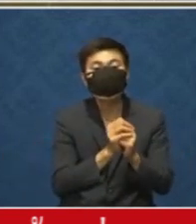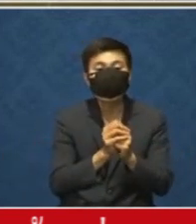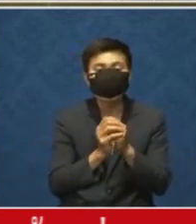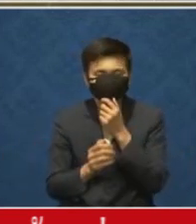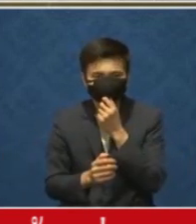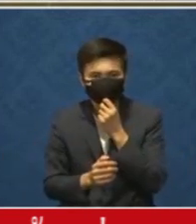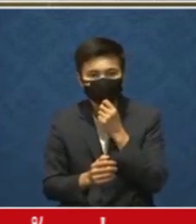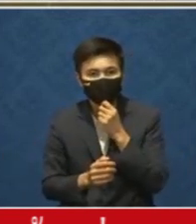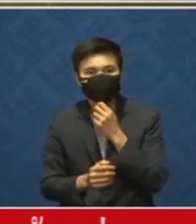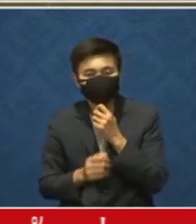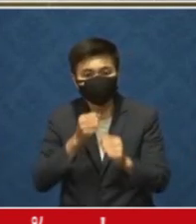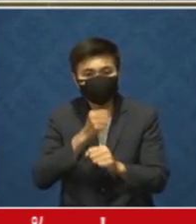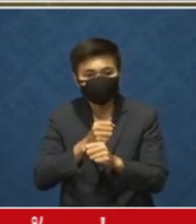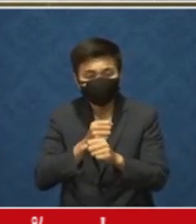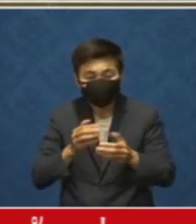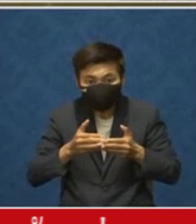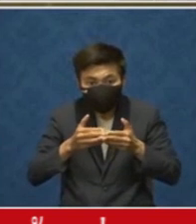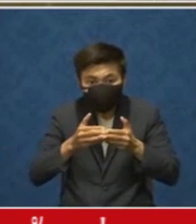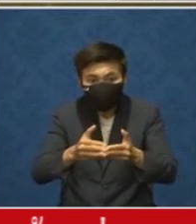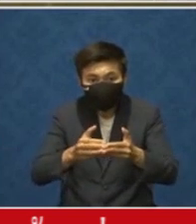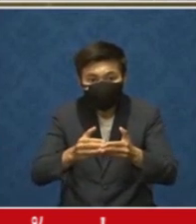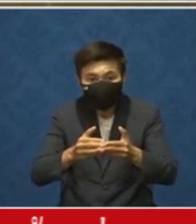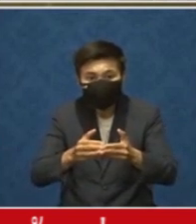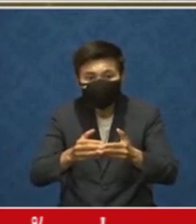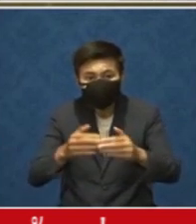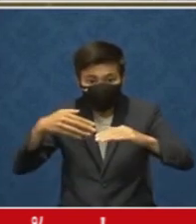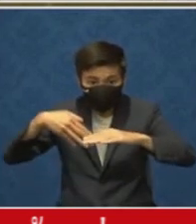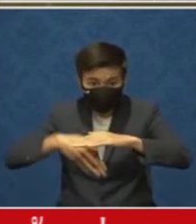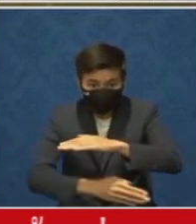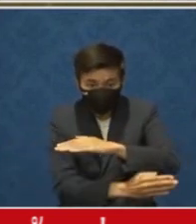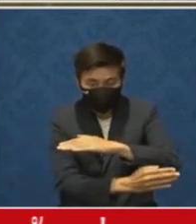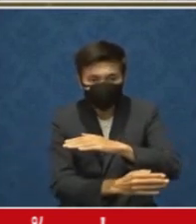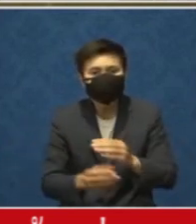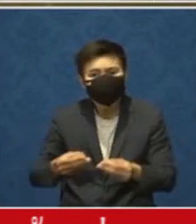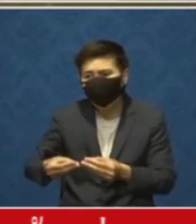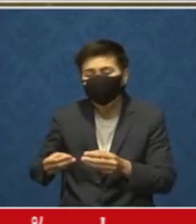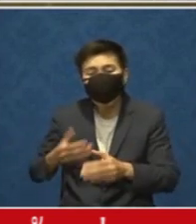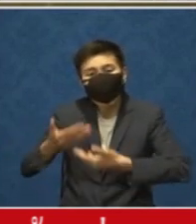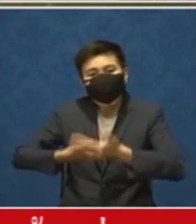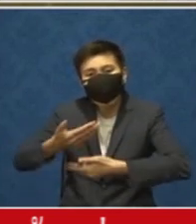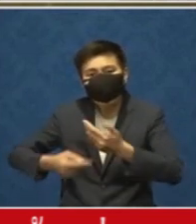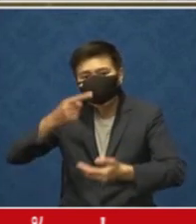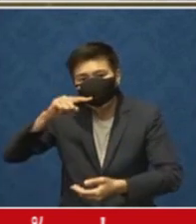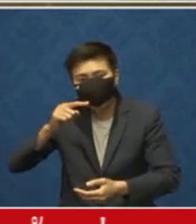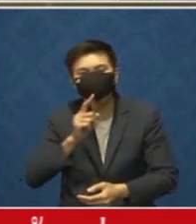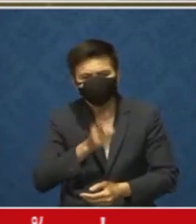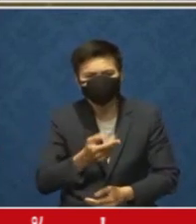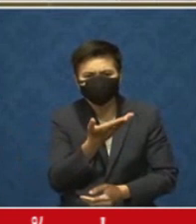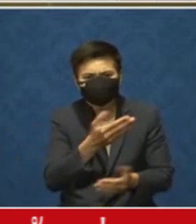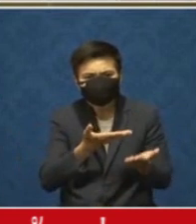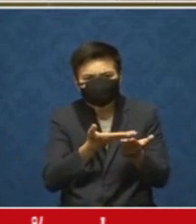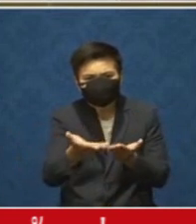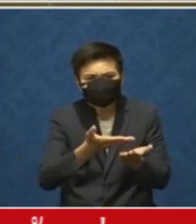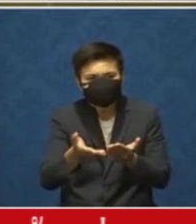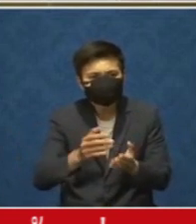ที่สร้างเรือดำน้ำให้กับกองทัพเรือไทยเนี่ยเขาทำเองไม่ได้เขาต้องขอซื้อเครื่องนะครับ